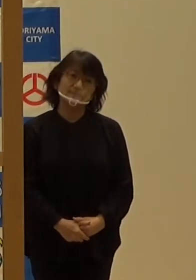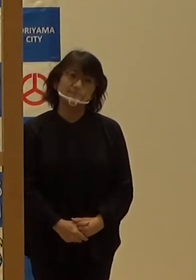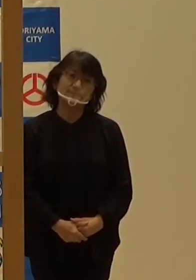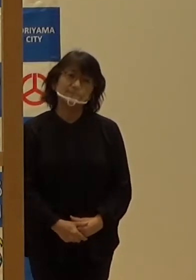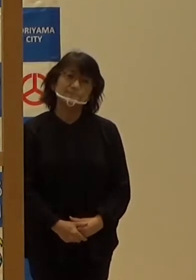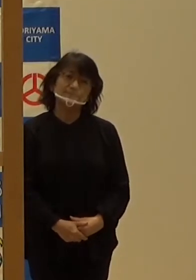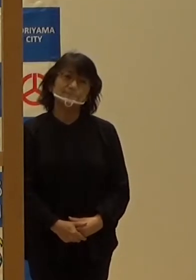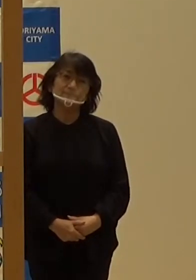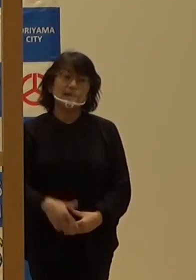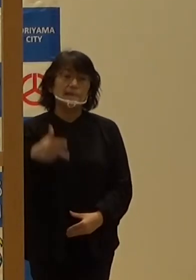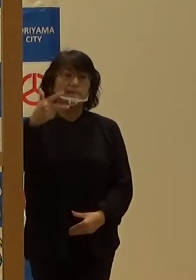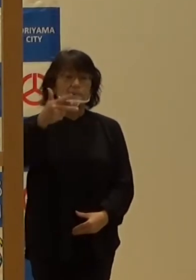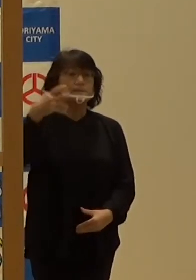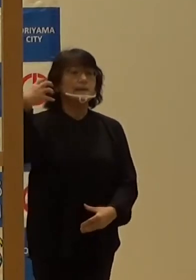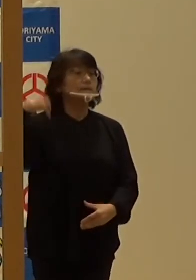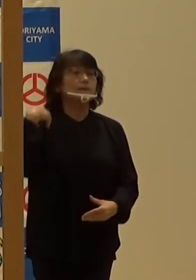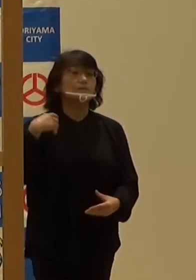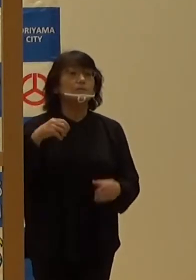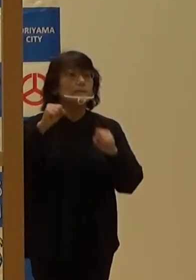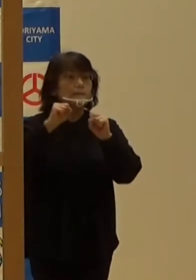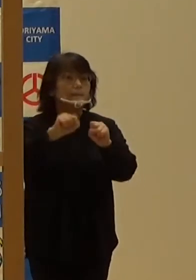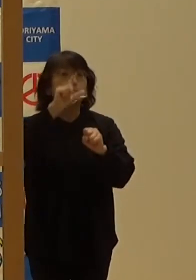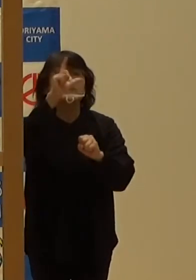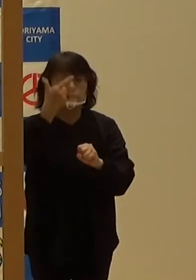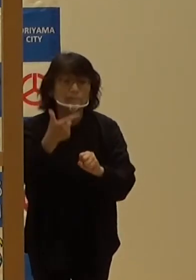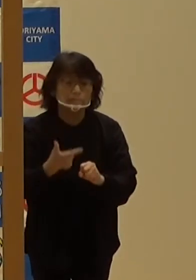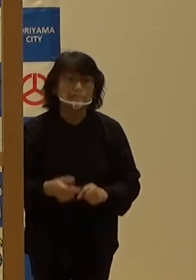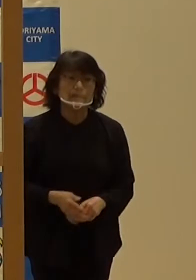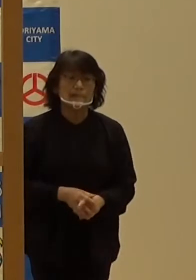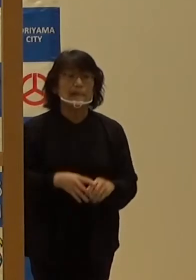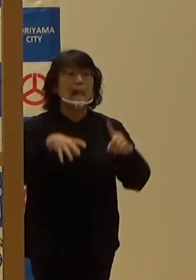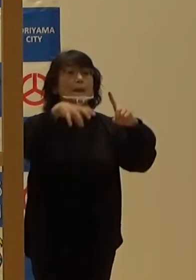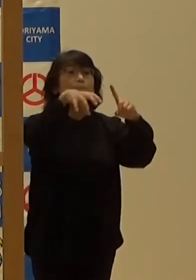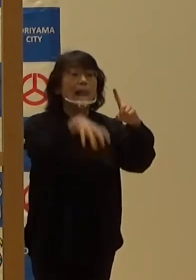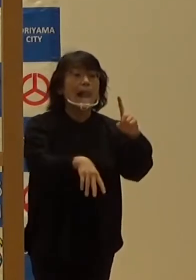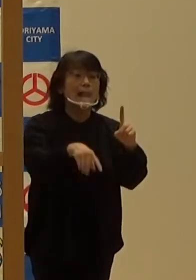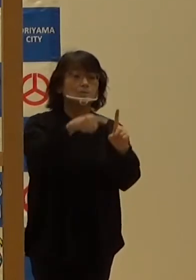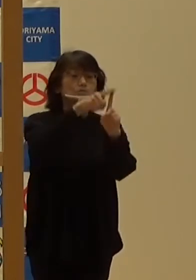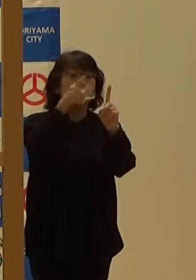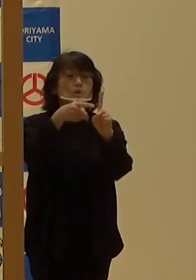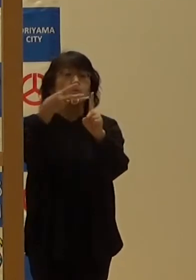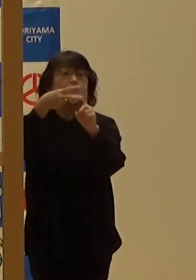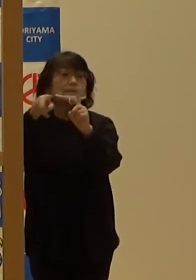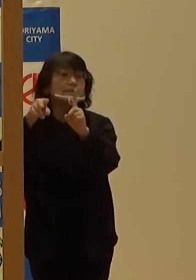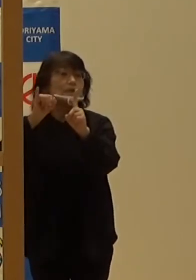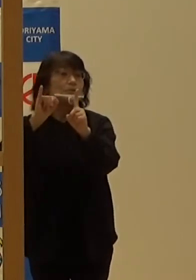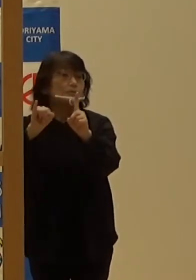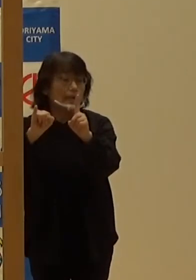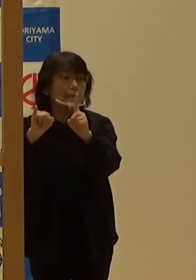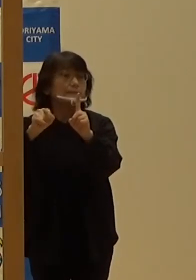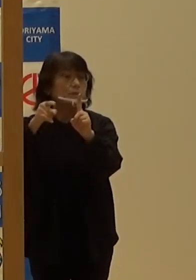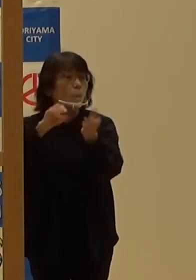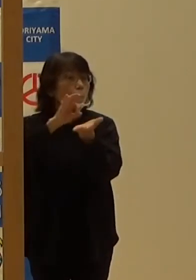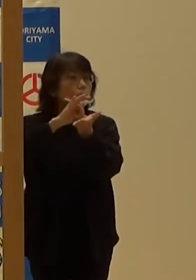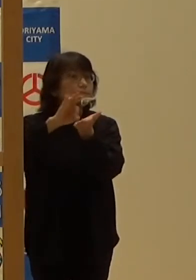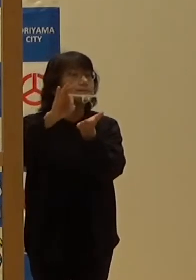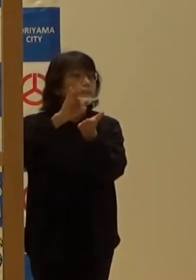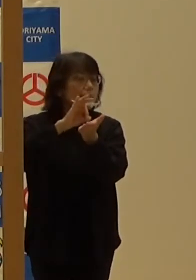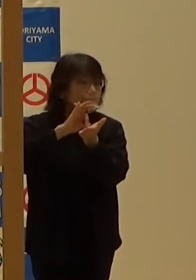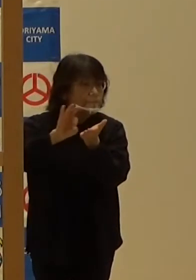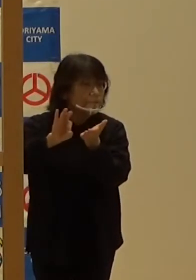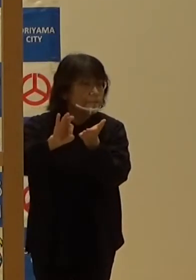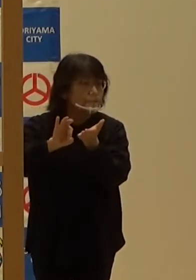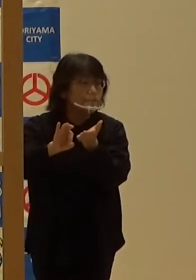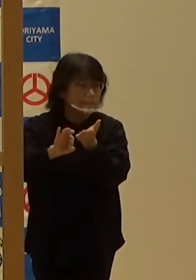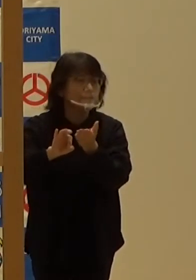その市が主導でやるよりもパーク PFI を利用してやった方がその、まあ、ベビーファーストだったりとかっていうその回収の理念を実現